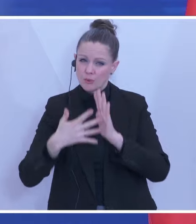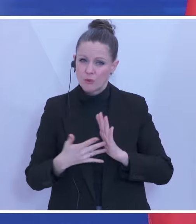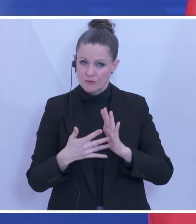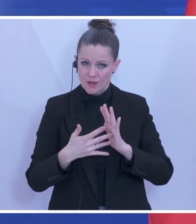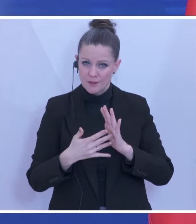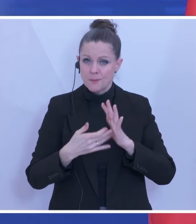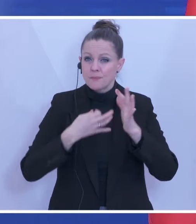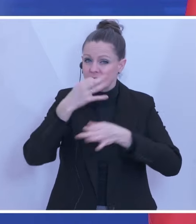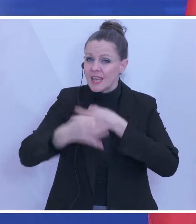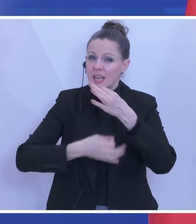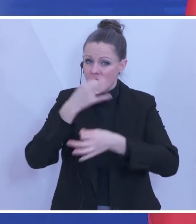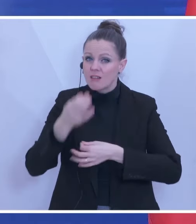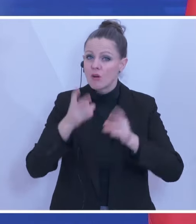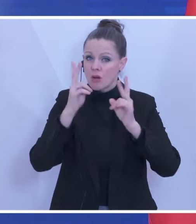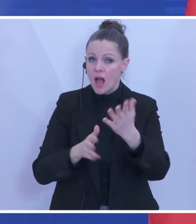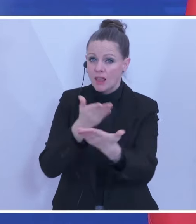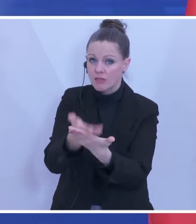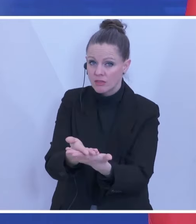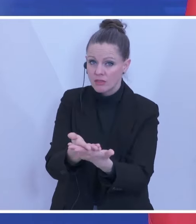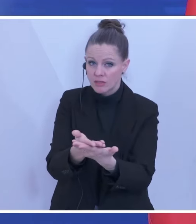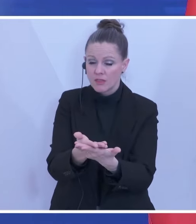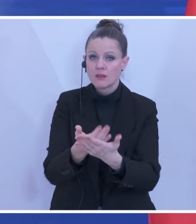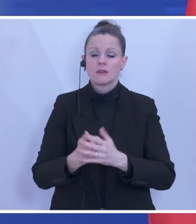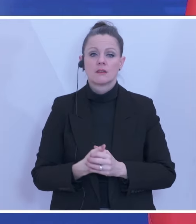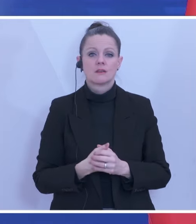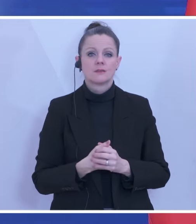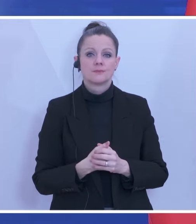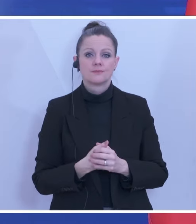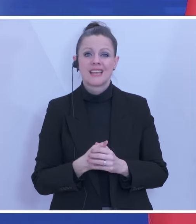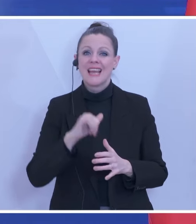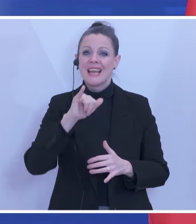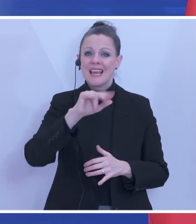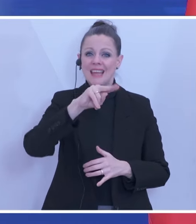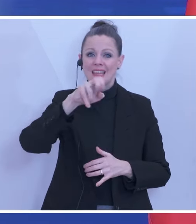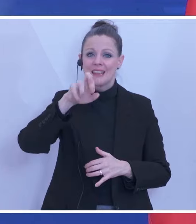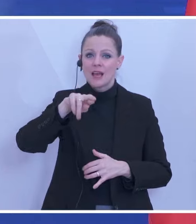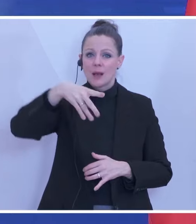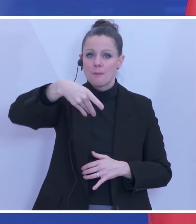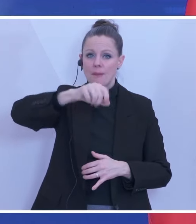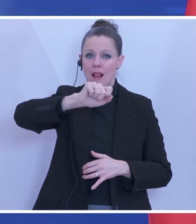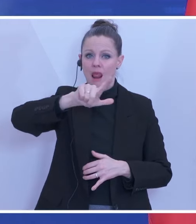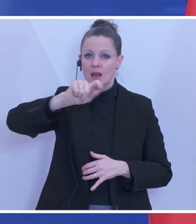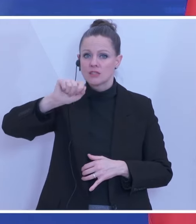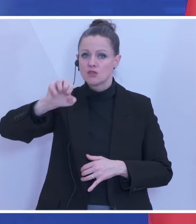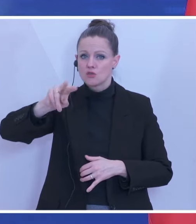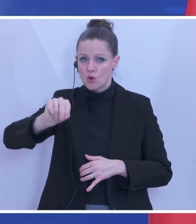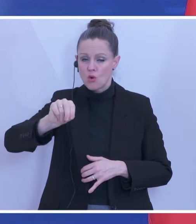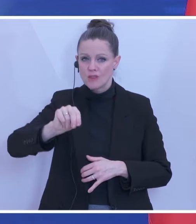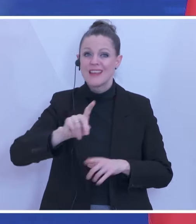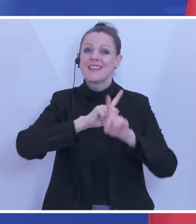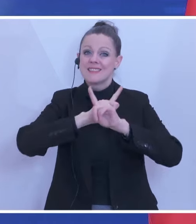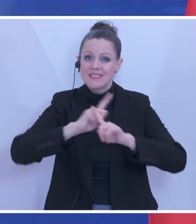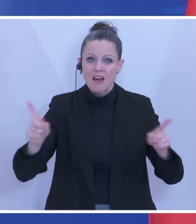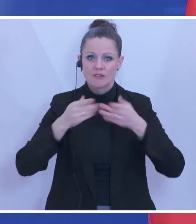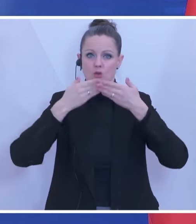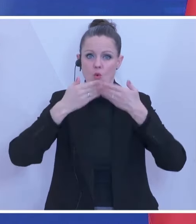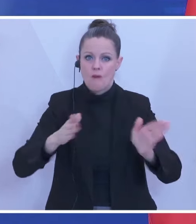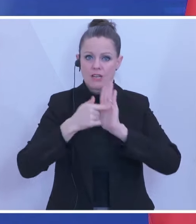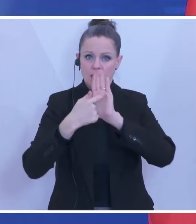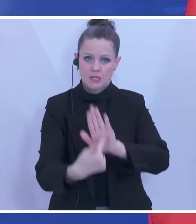erteilt werden kann, mit der Auflage diese Interpellation dann nicht öffentlich zu machen, weil hier sozusagen